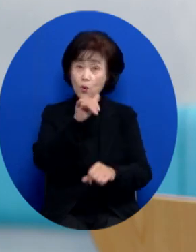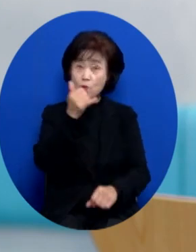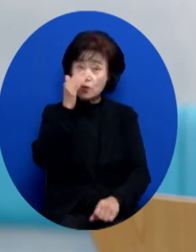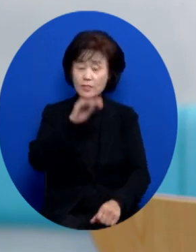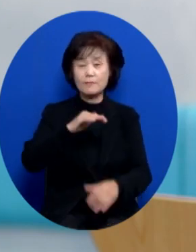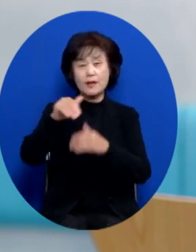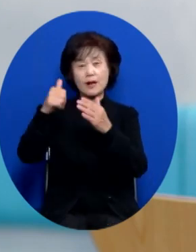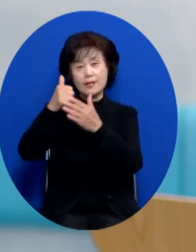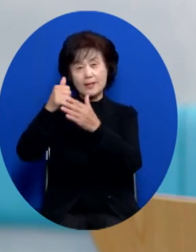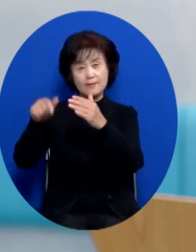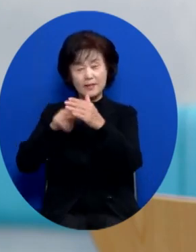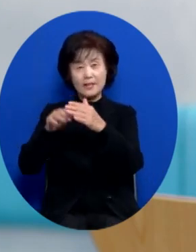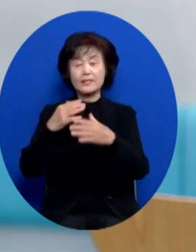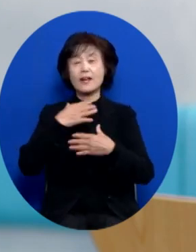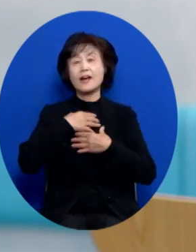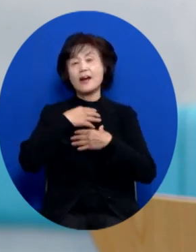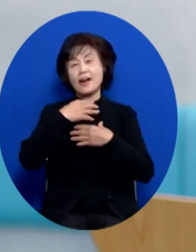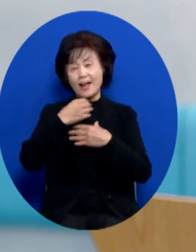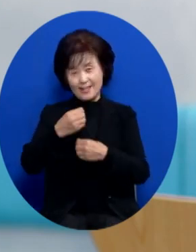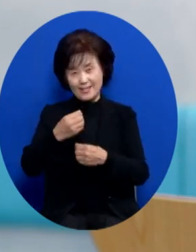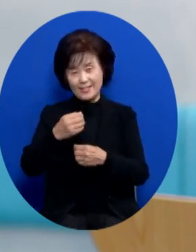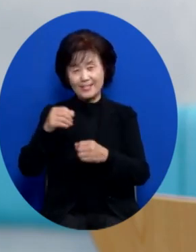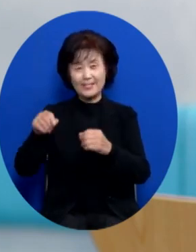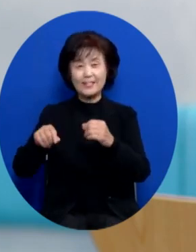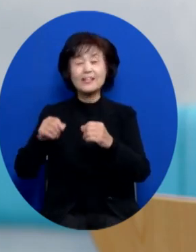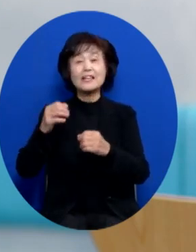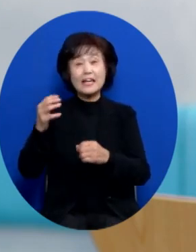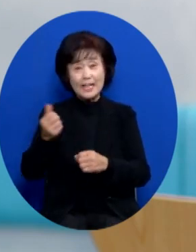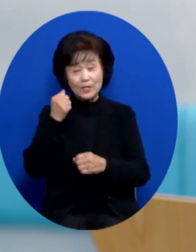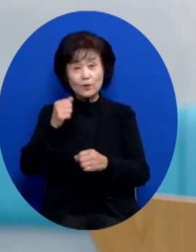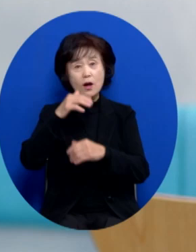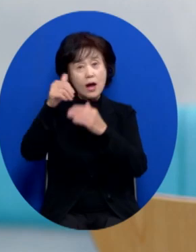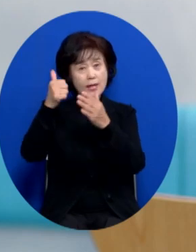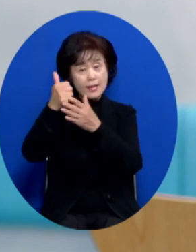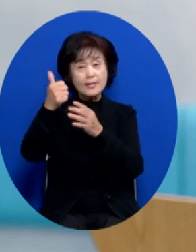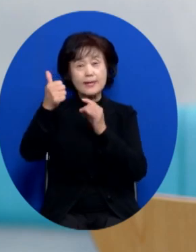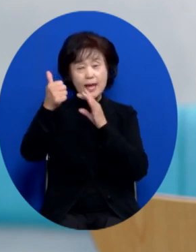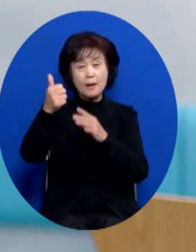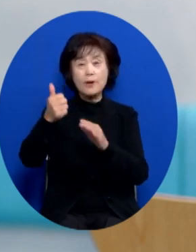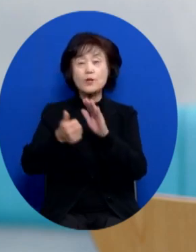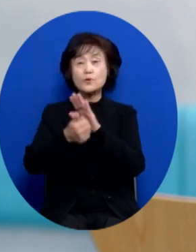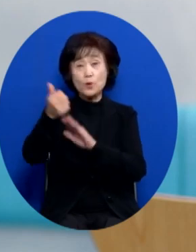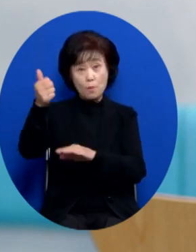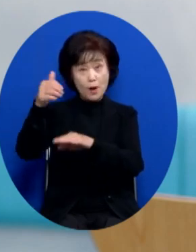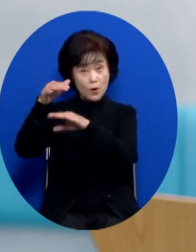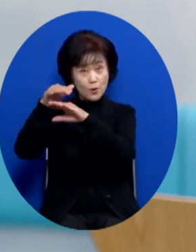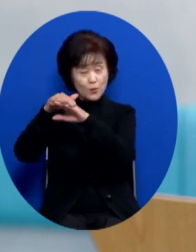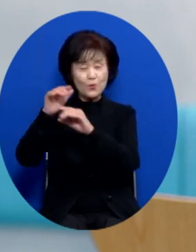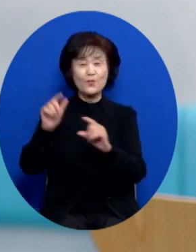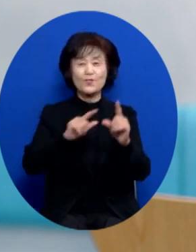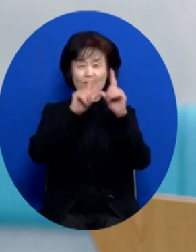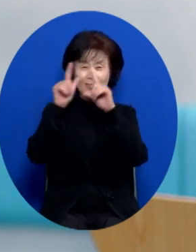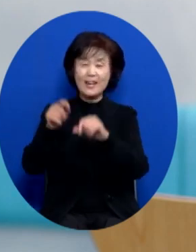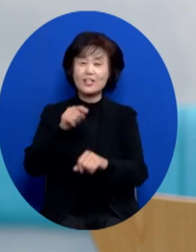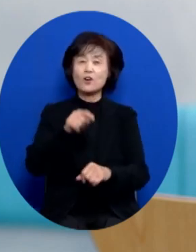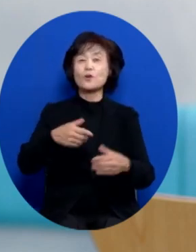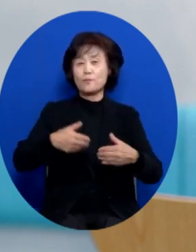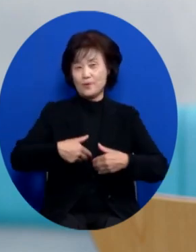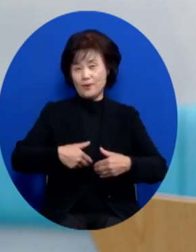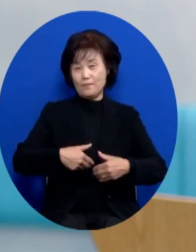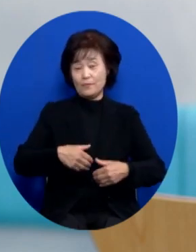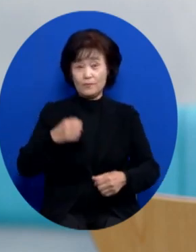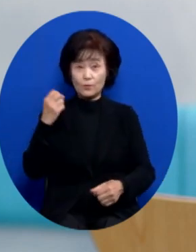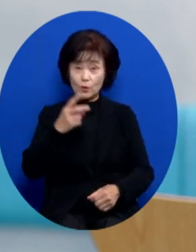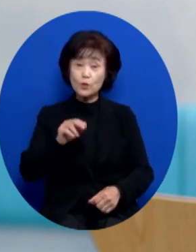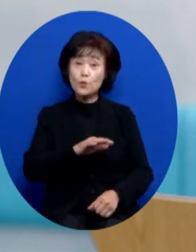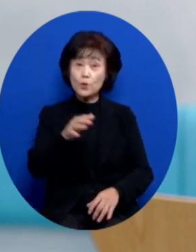안에서 안정을 찾고 하나님께만 소망을 두고 사는 것이 필요합니다. 또한